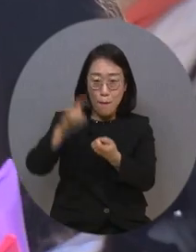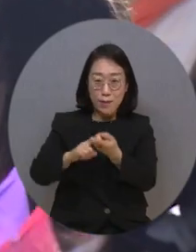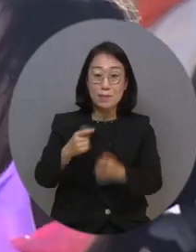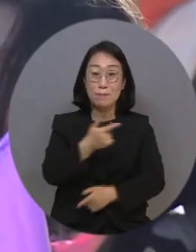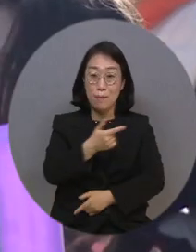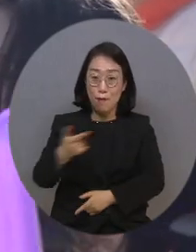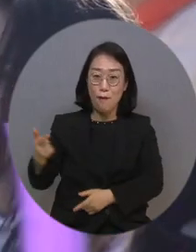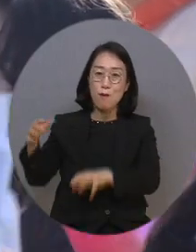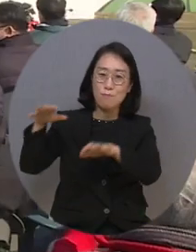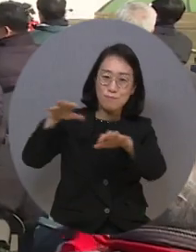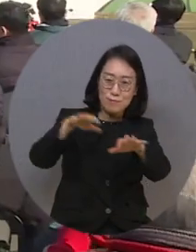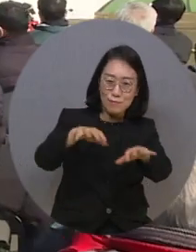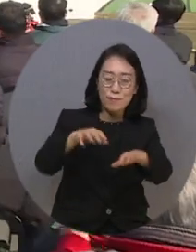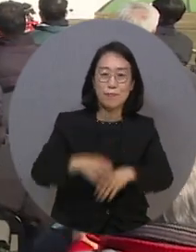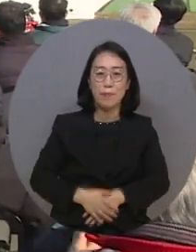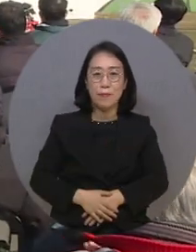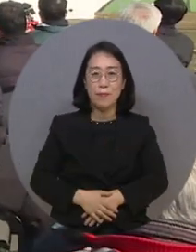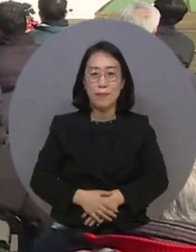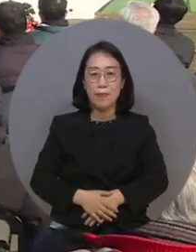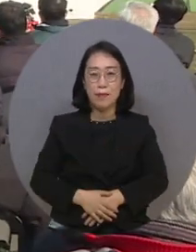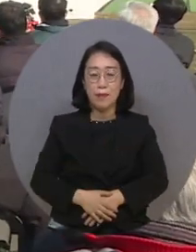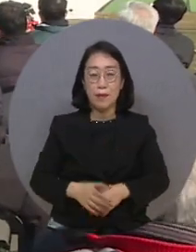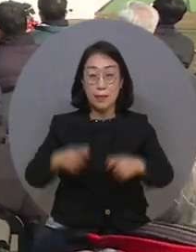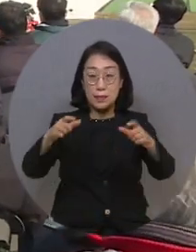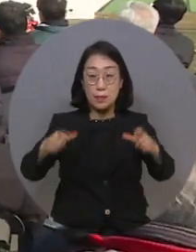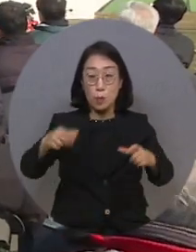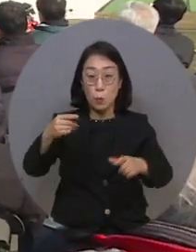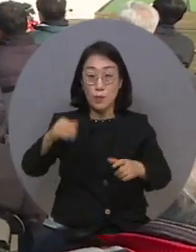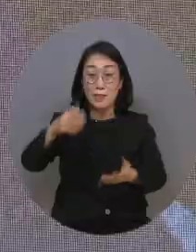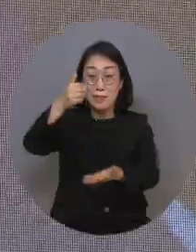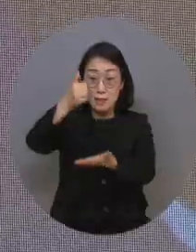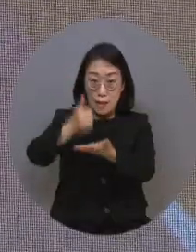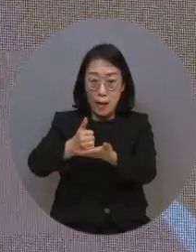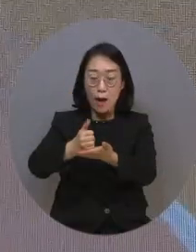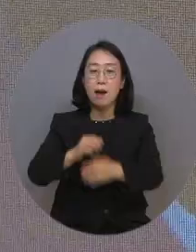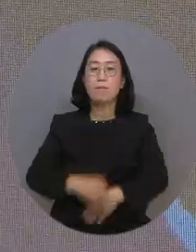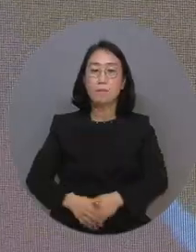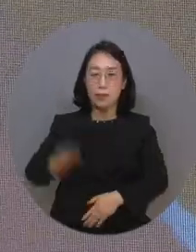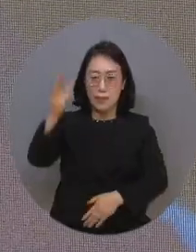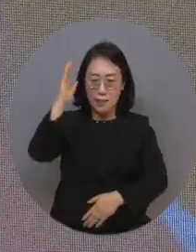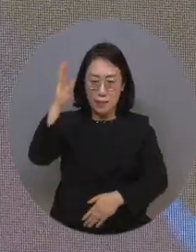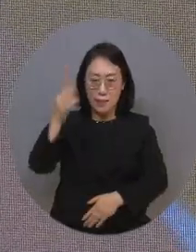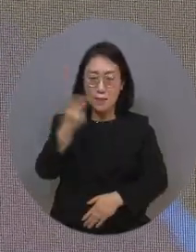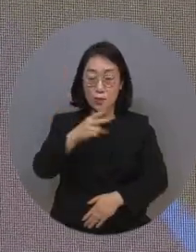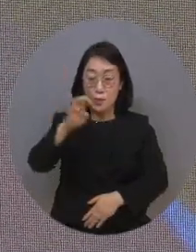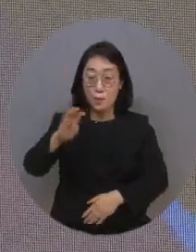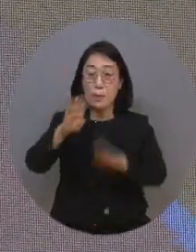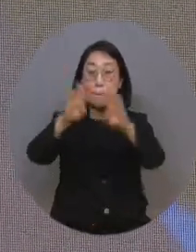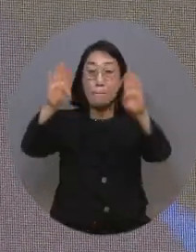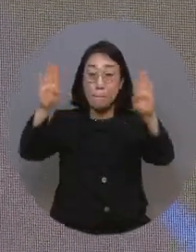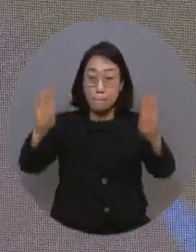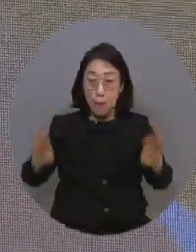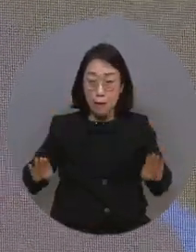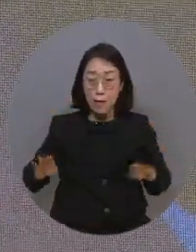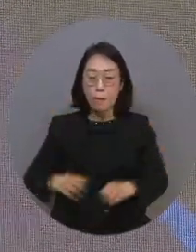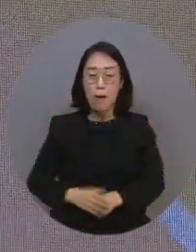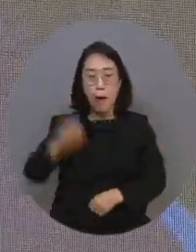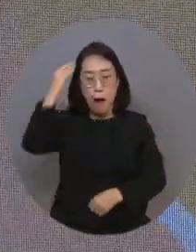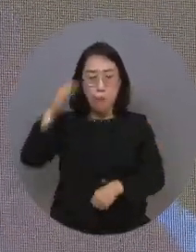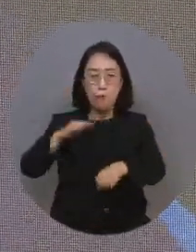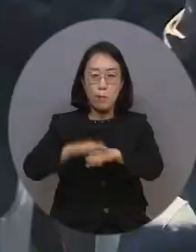호응을 얻었습니다 김영록 전남도지사는 축하의 말로 2023 정원박람회는 K 정원